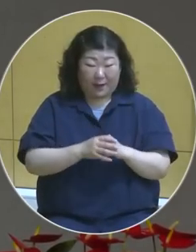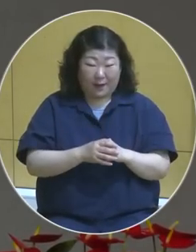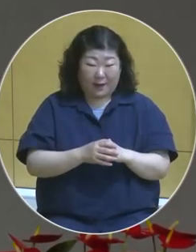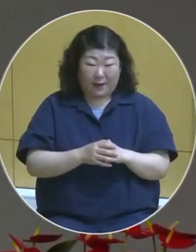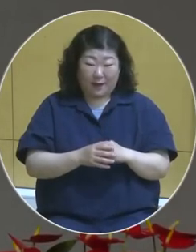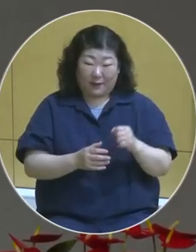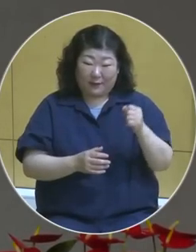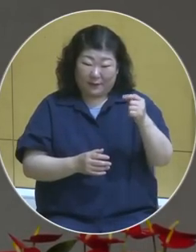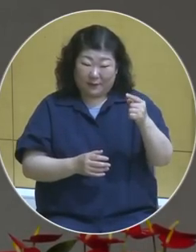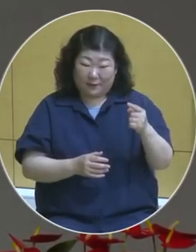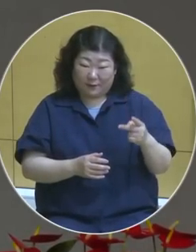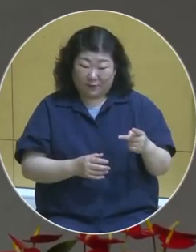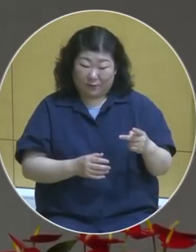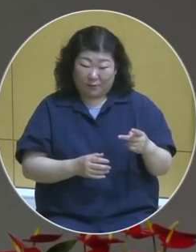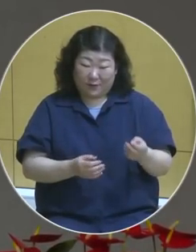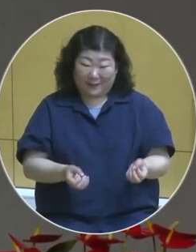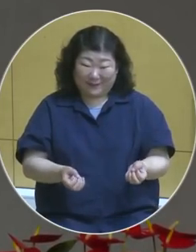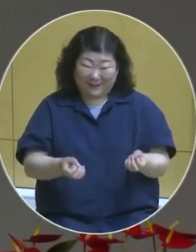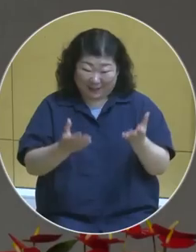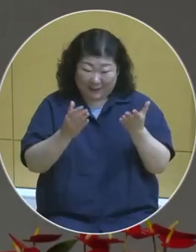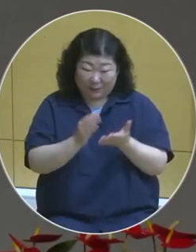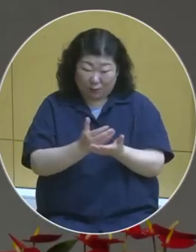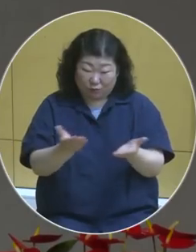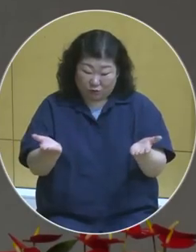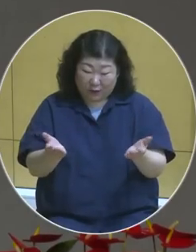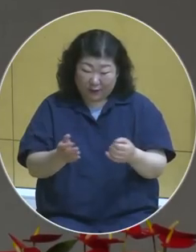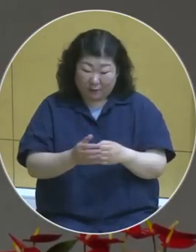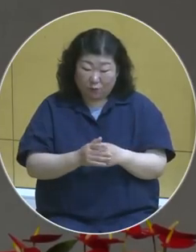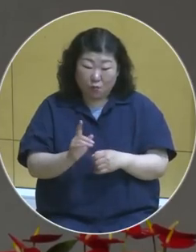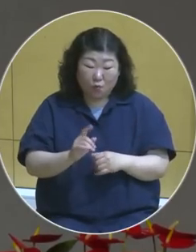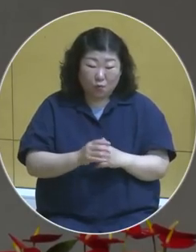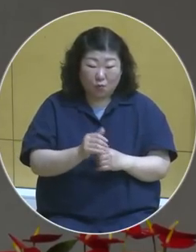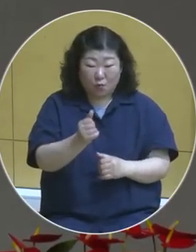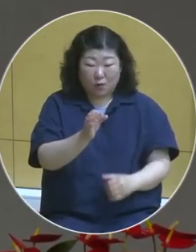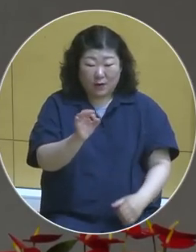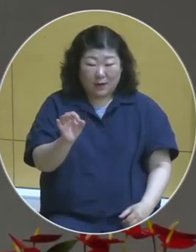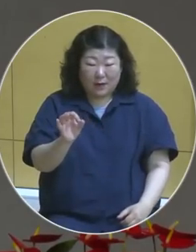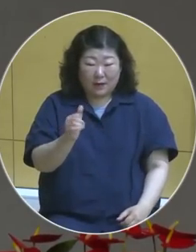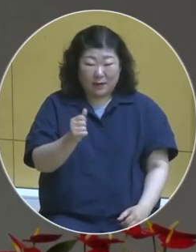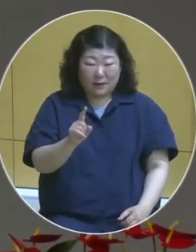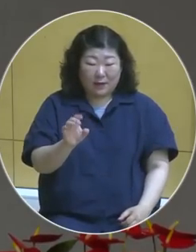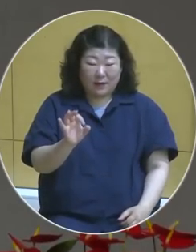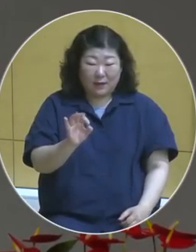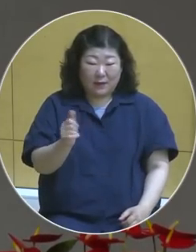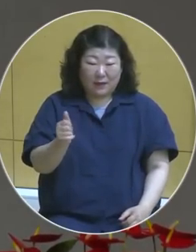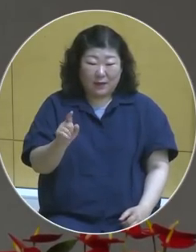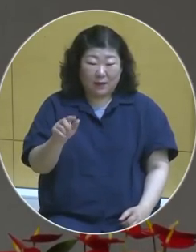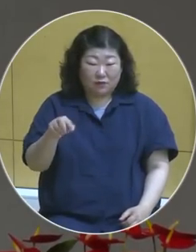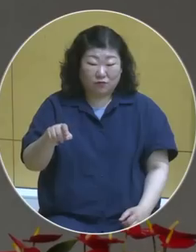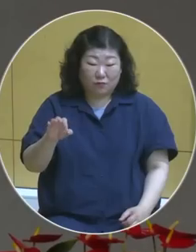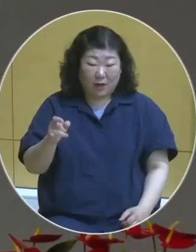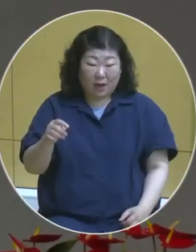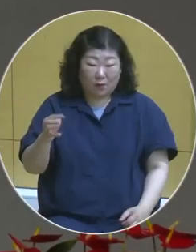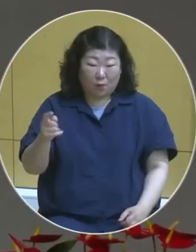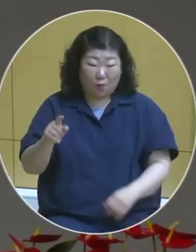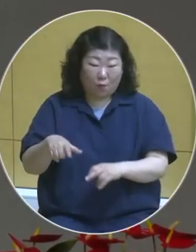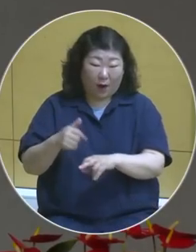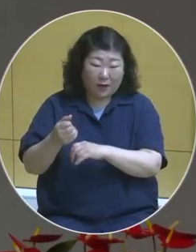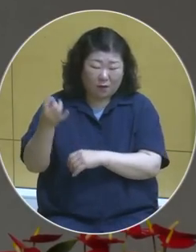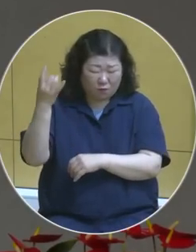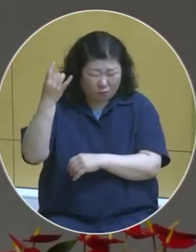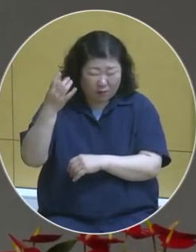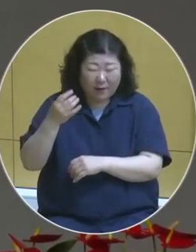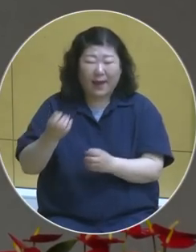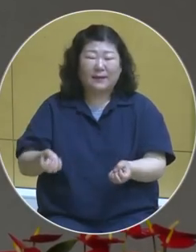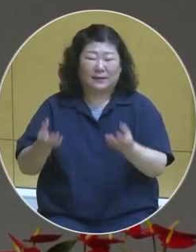번이나 잔치를 베풀겠다고 한 것은 아수에로 왕이 잔치를 즐거워하는 취향과 성격을 잘 이해하고